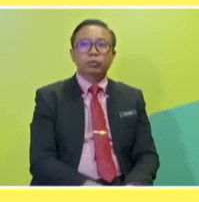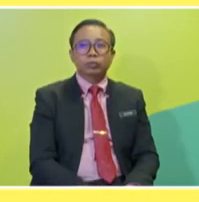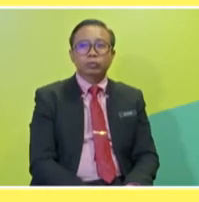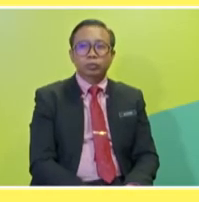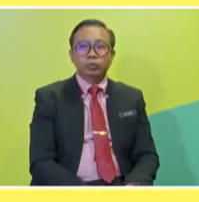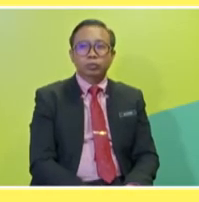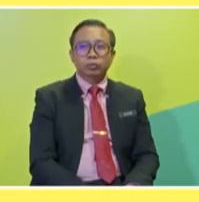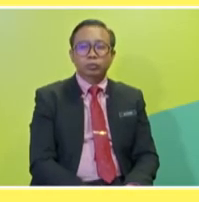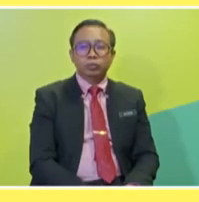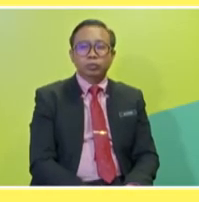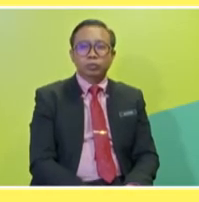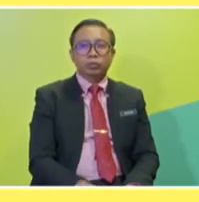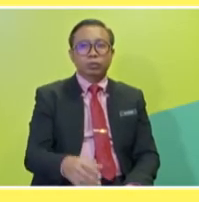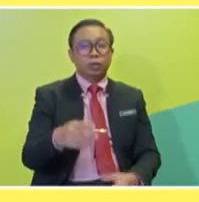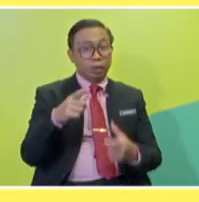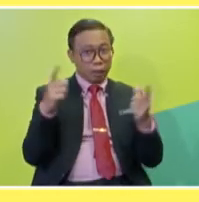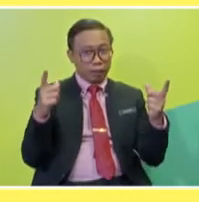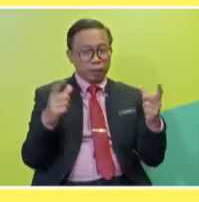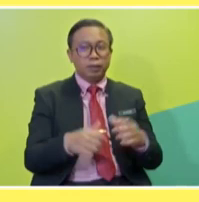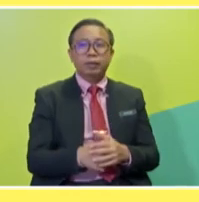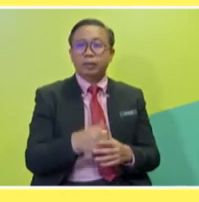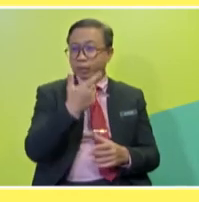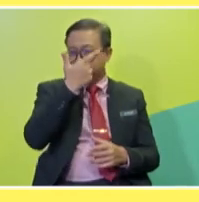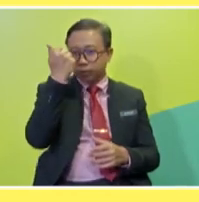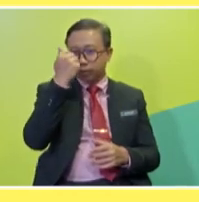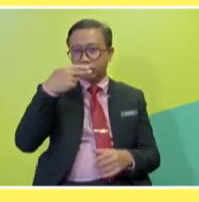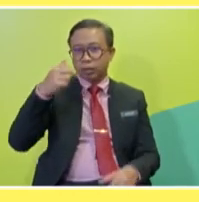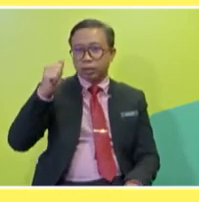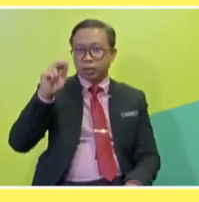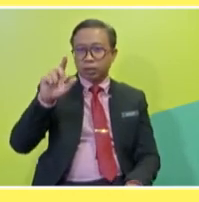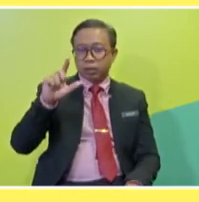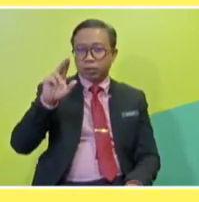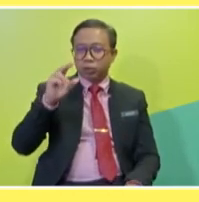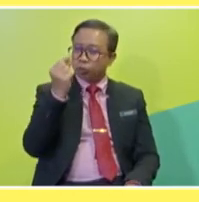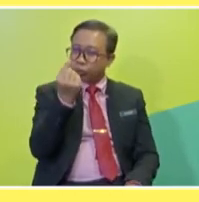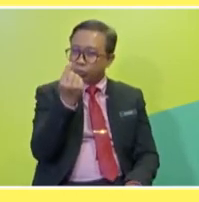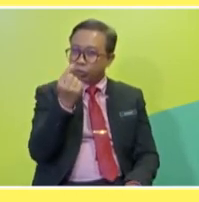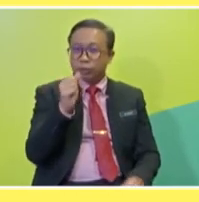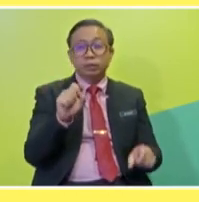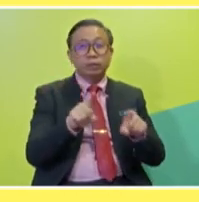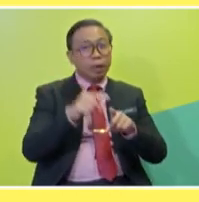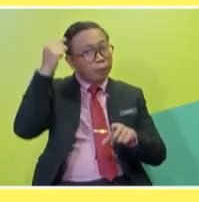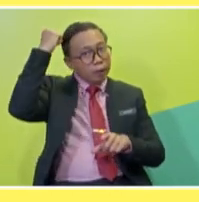berbulu pelepah sebab bila halus tuh dia macam rambut macam bros